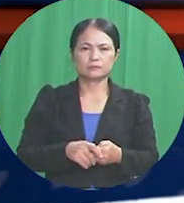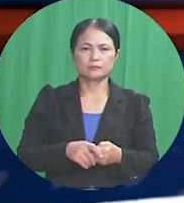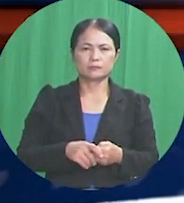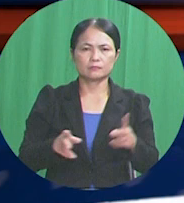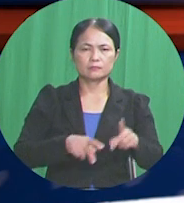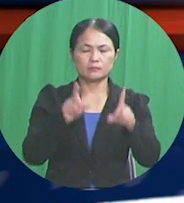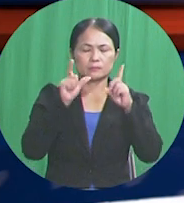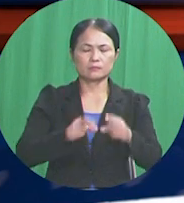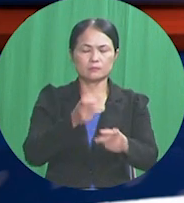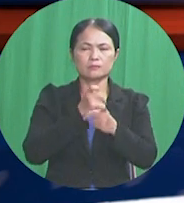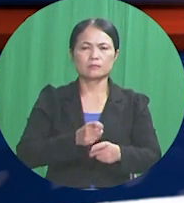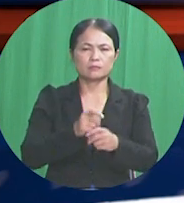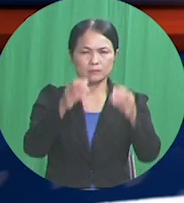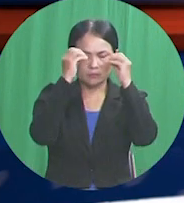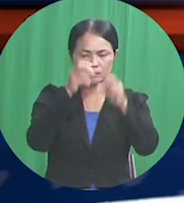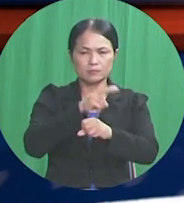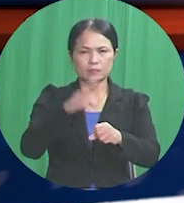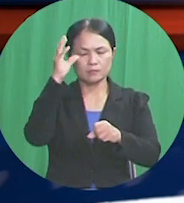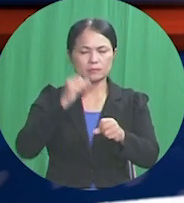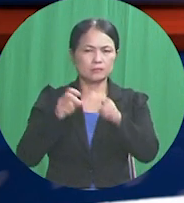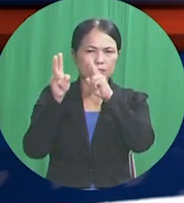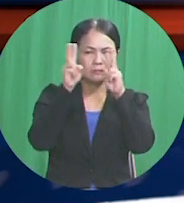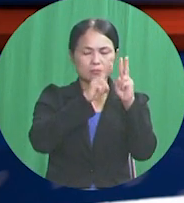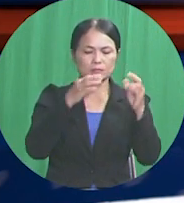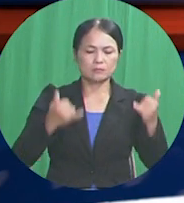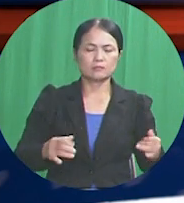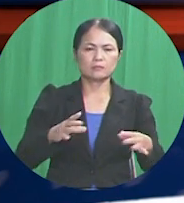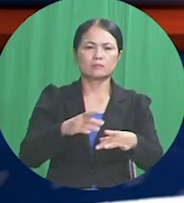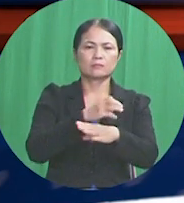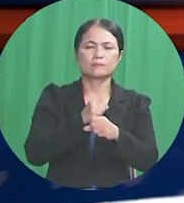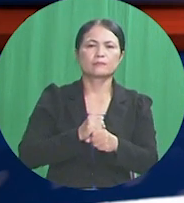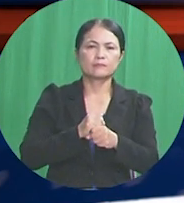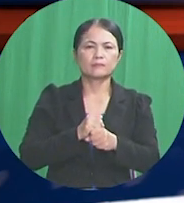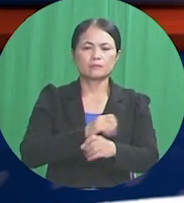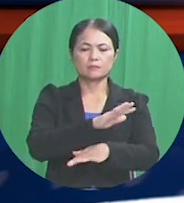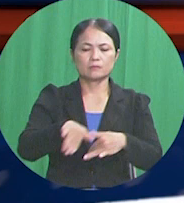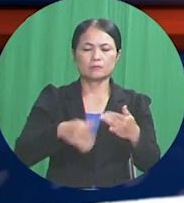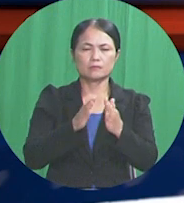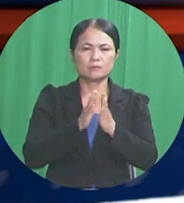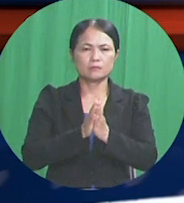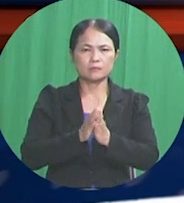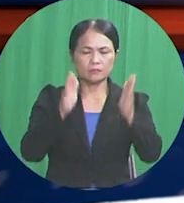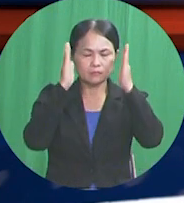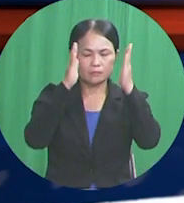ตุรเตสันนิกชนจิตติกรบปดมินเจดลุกในบานตามด่านทุสนาเป็นนิจับตายปนเนสมทลายอมนกุลจุปูก